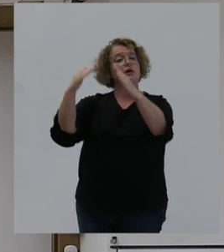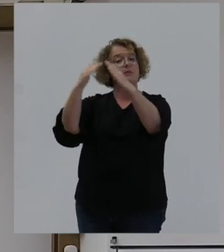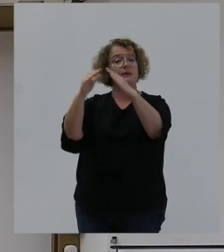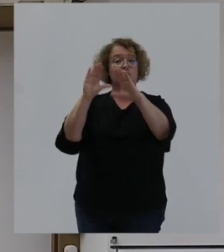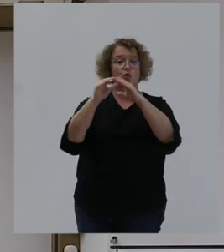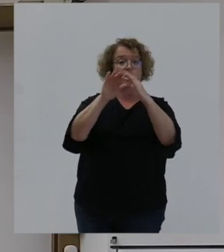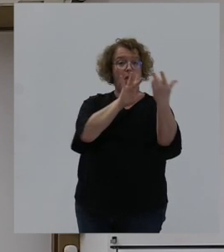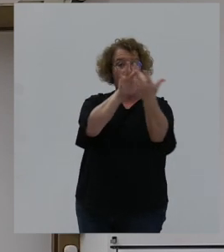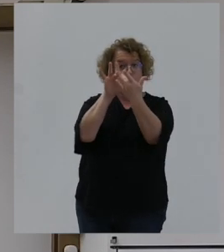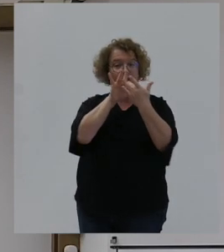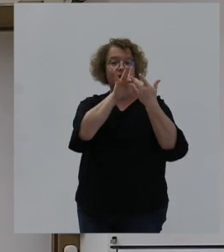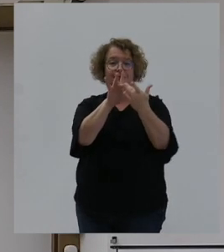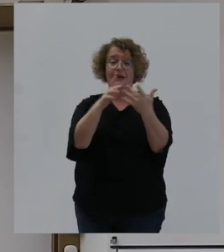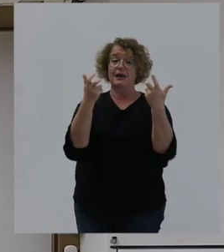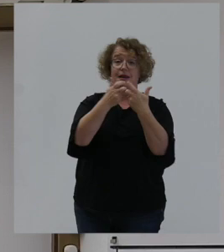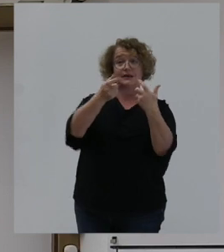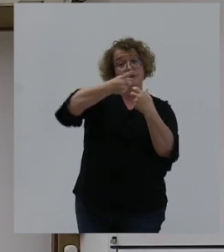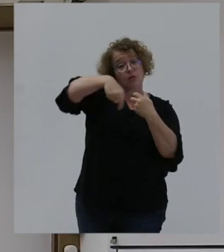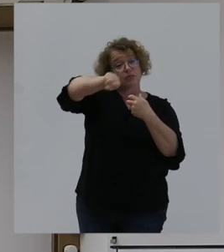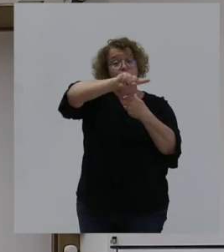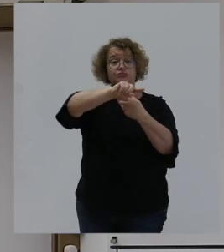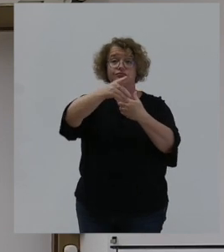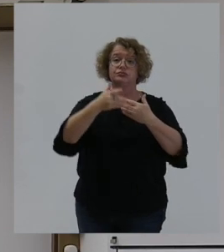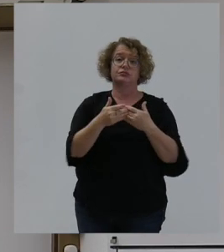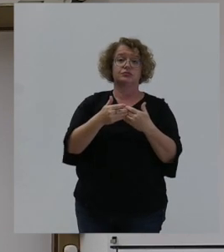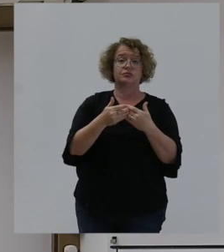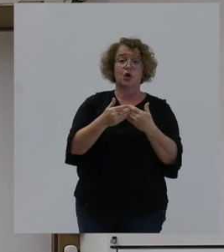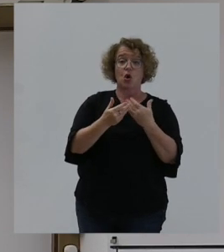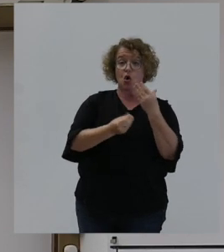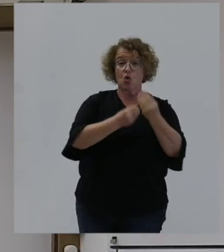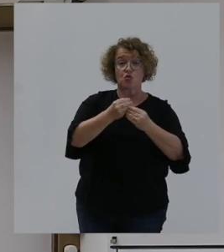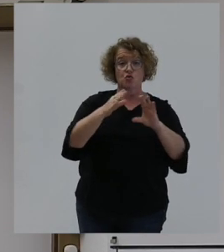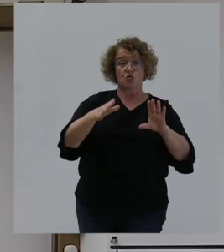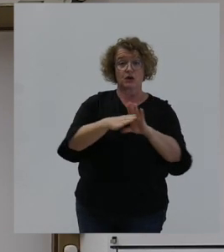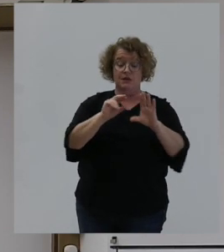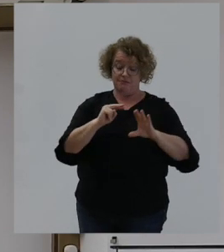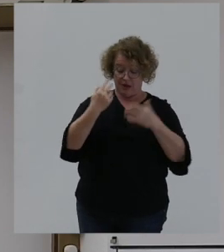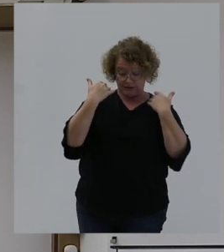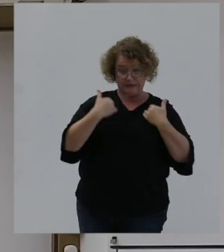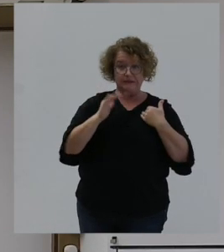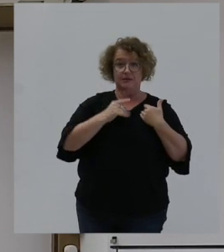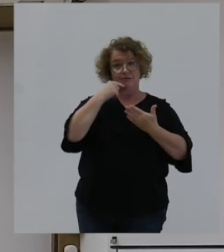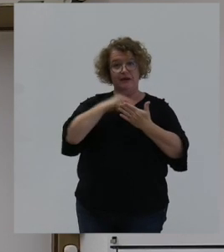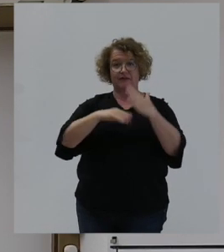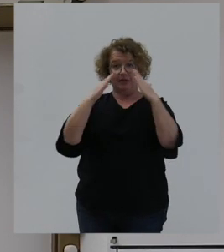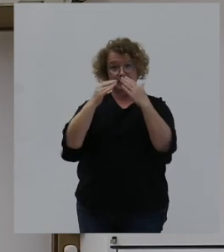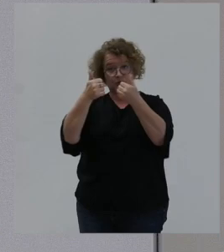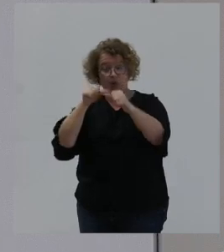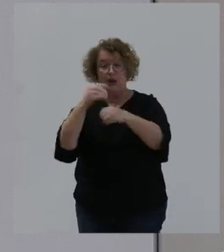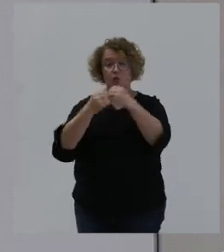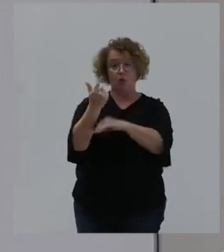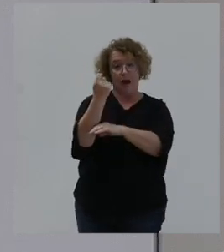pour permettre à des jeunes gens qui ne quittent plus les territoires pour des raisons soit d'image de soi, soit de moyens